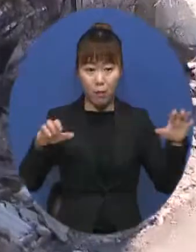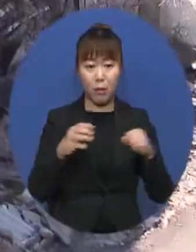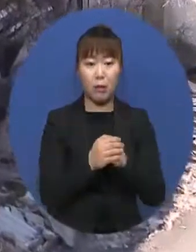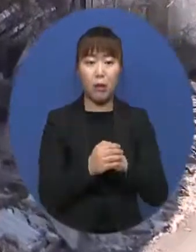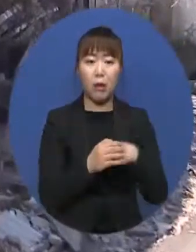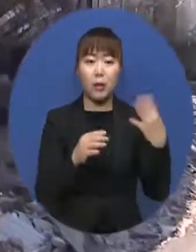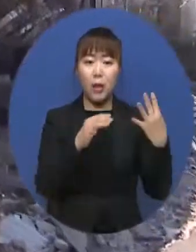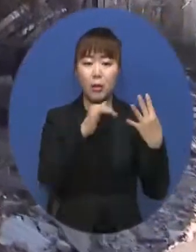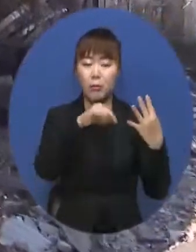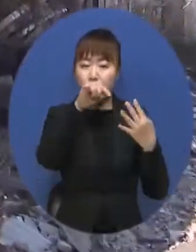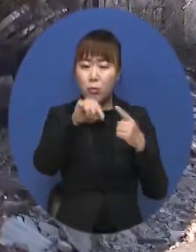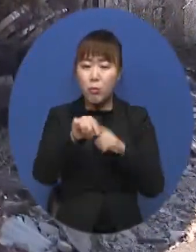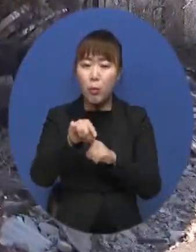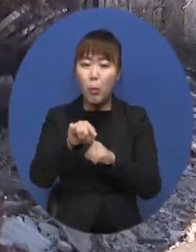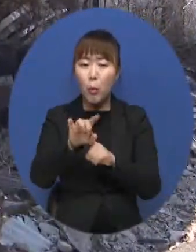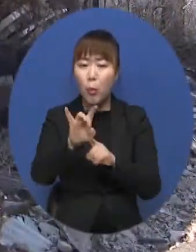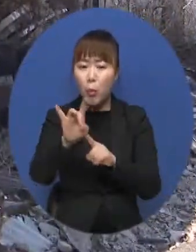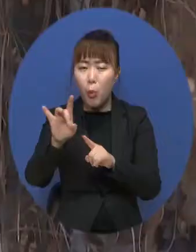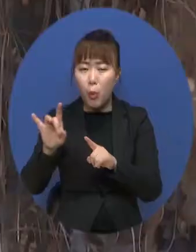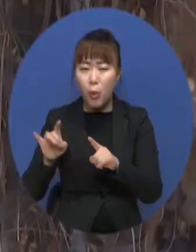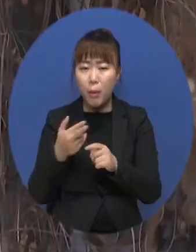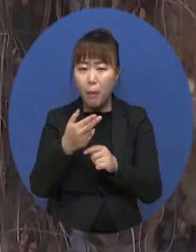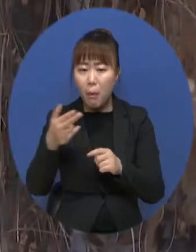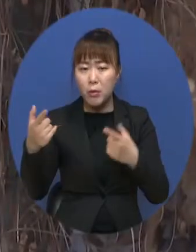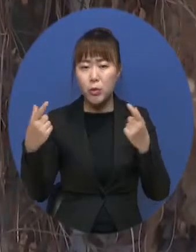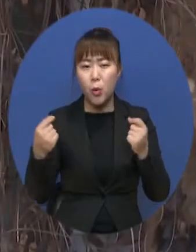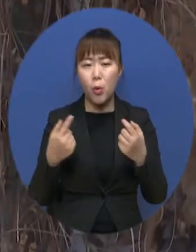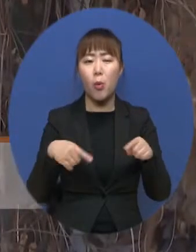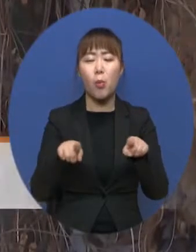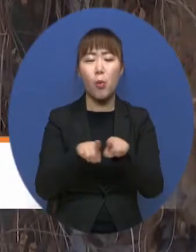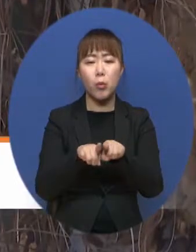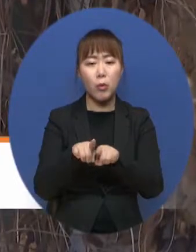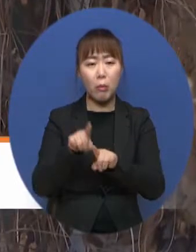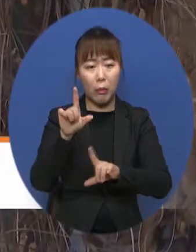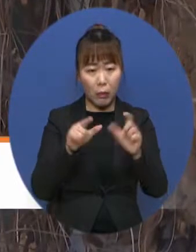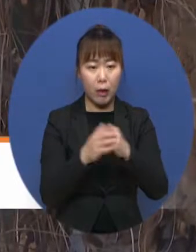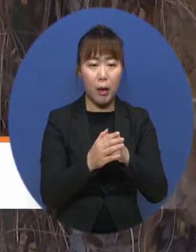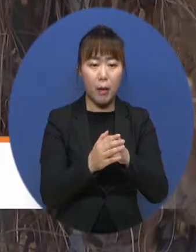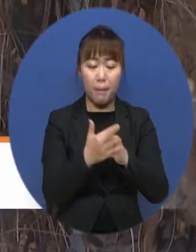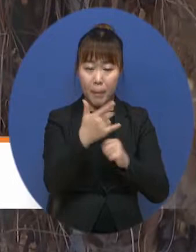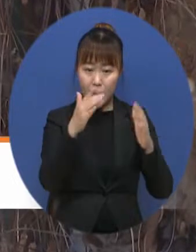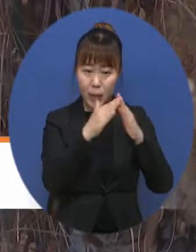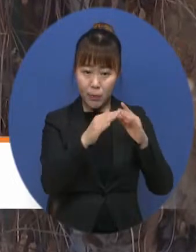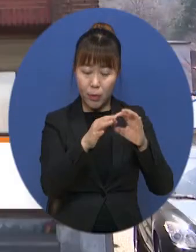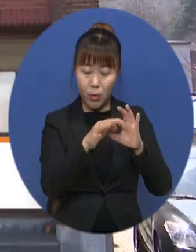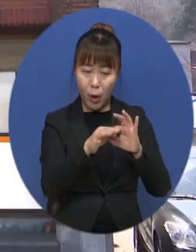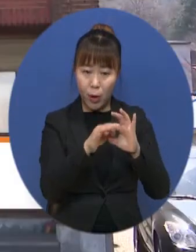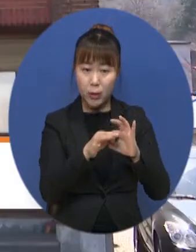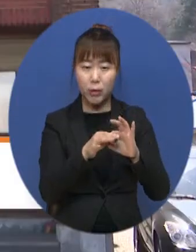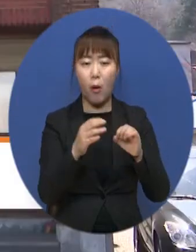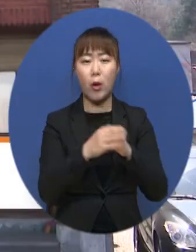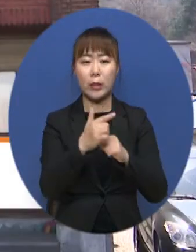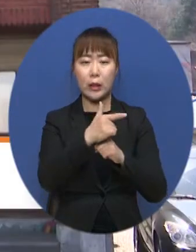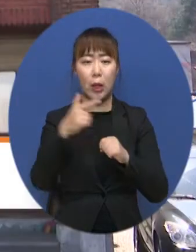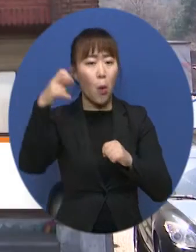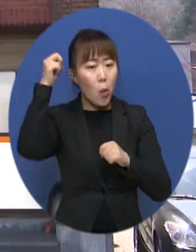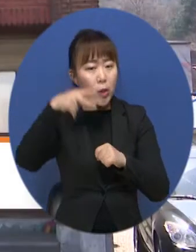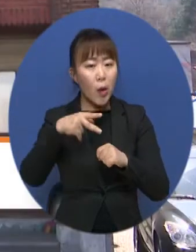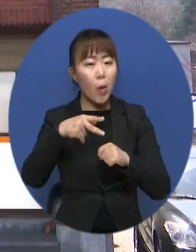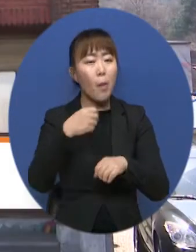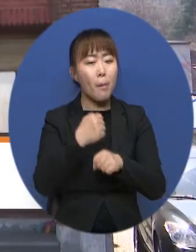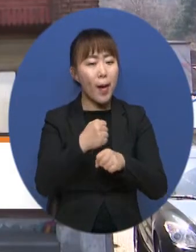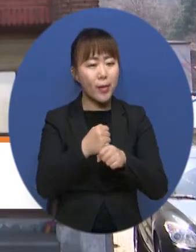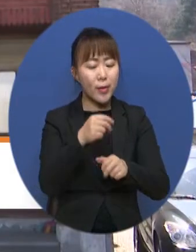정도로 심각한 공동화 현상을 겪고 있습니다. 경기도는 빈집을 활용해 마을 전체를 하나의 큰 호텔로 만드는